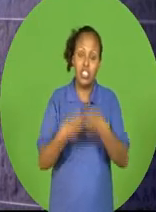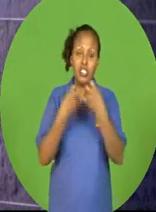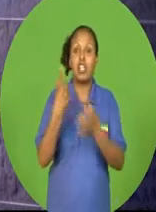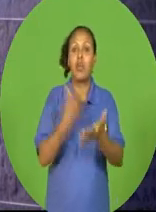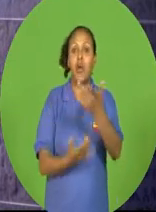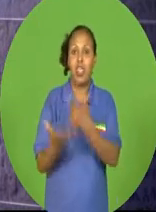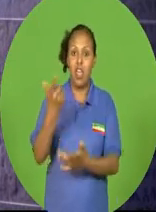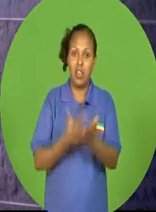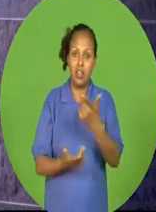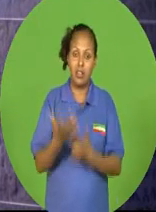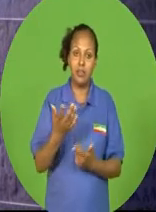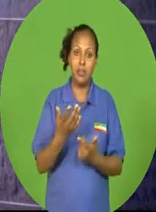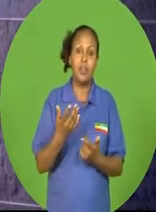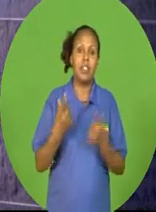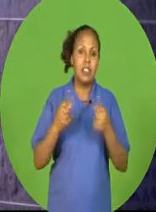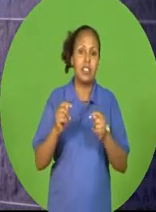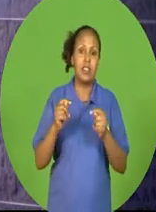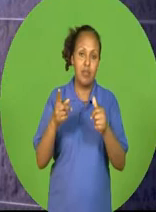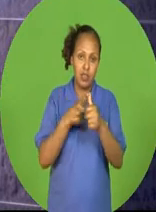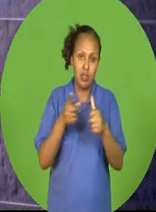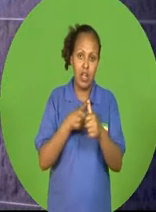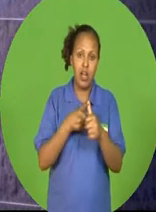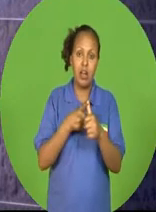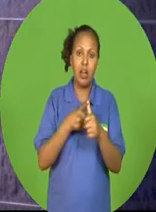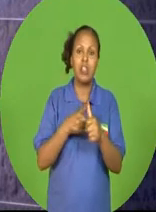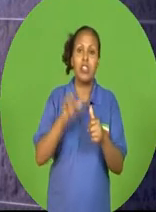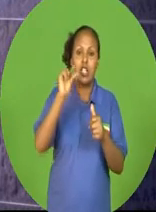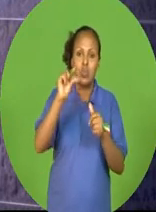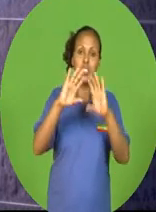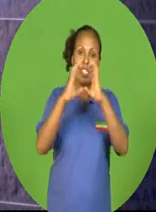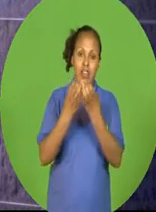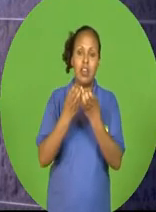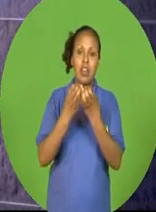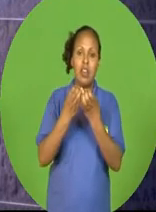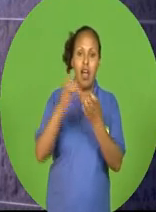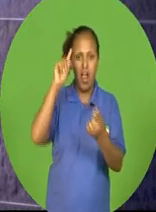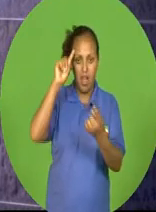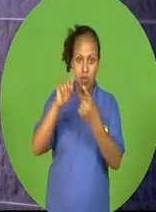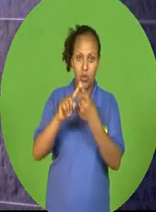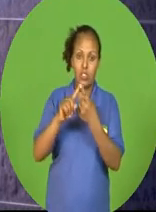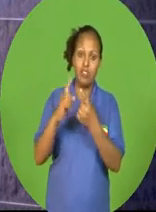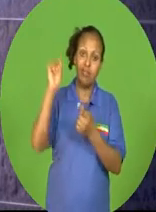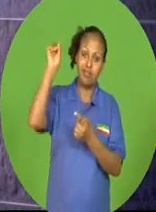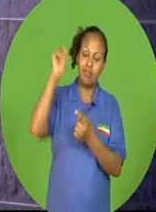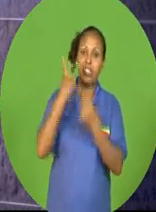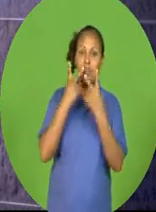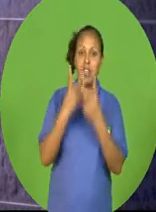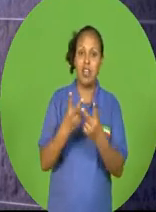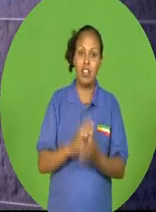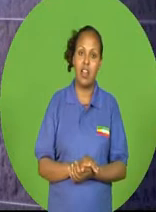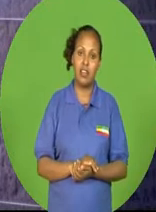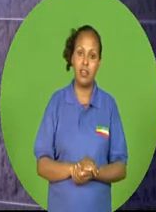እና ግጭት እንወያያለን። እስቲ በቀድሚያ ግን የንዑስ ክፍሉን አላማዎች ከምስል